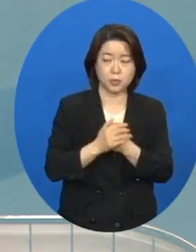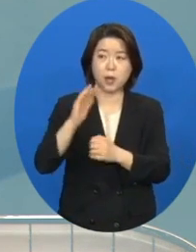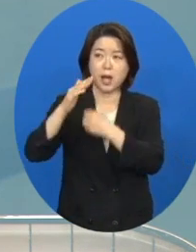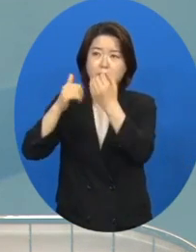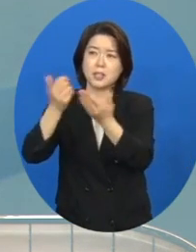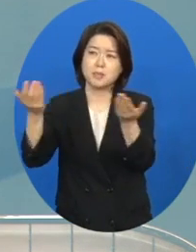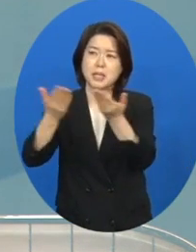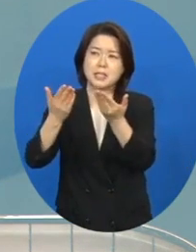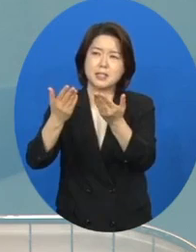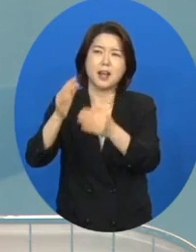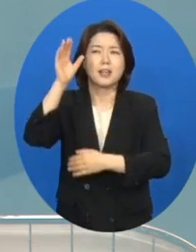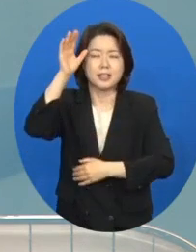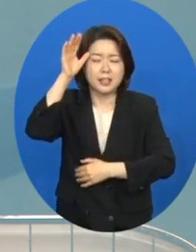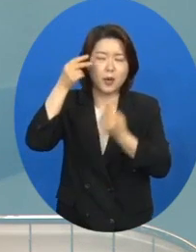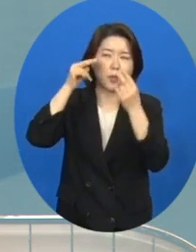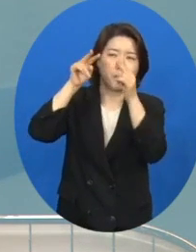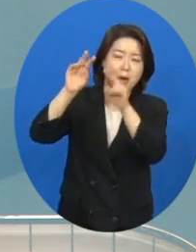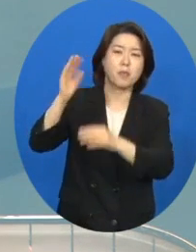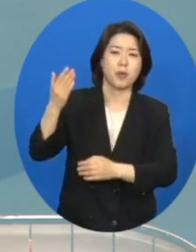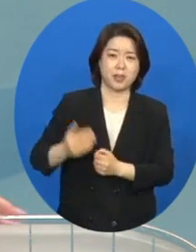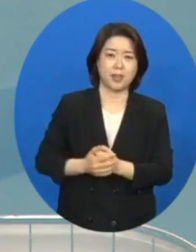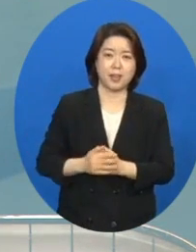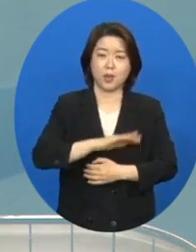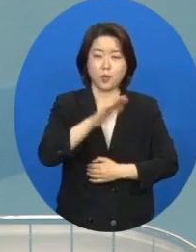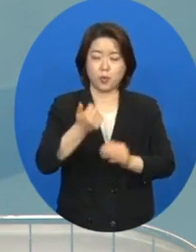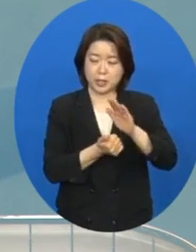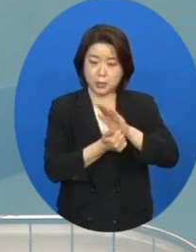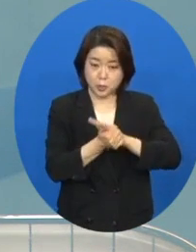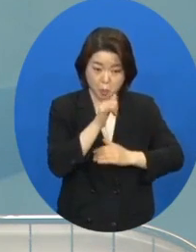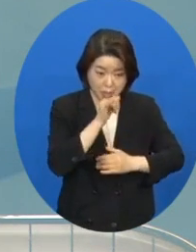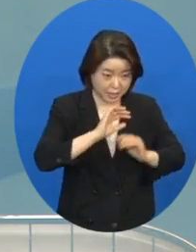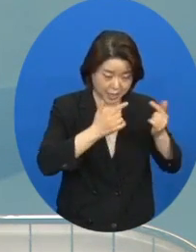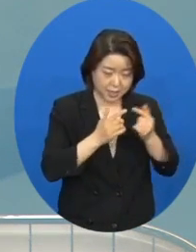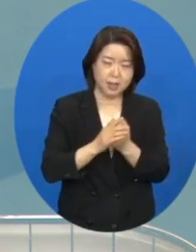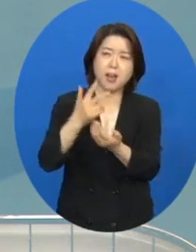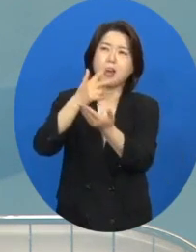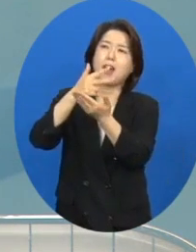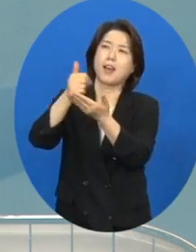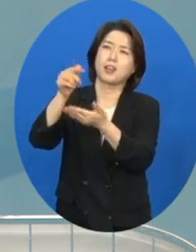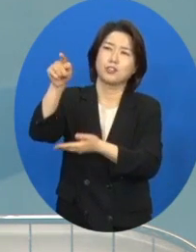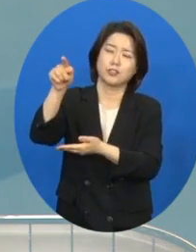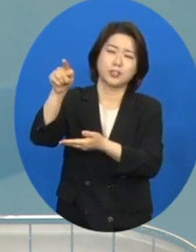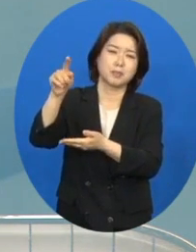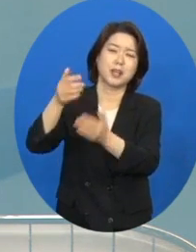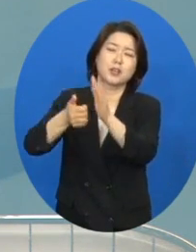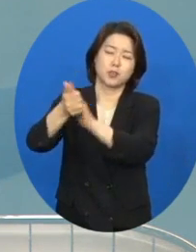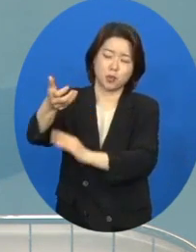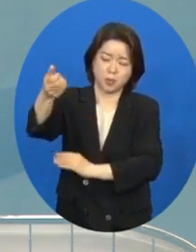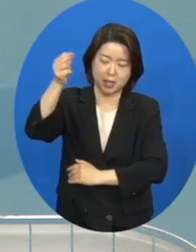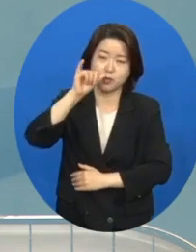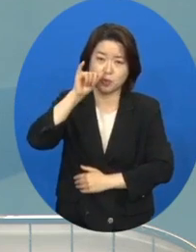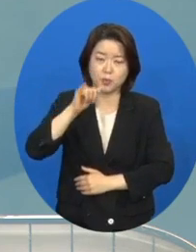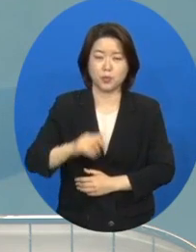기대하며 바라보게 하십니다. 우리에게 소망이 있는 것이 아니라 주님께 소망이 있습니다.